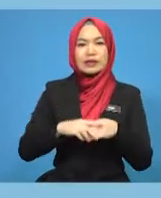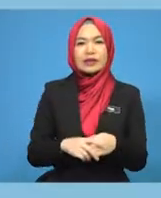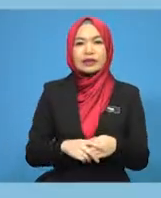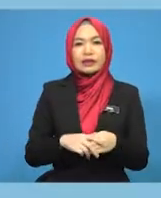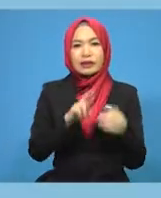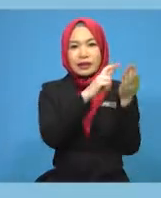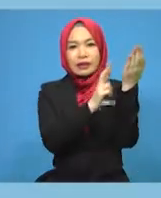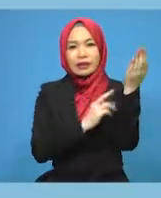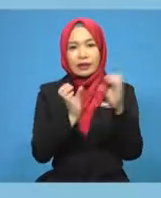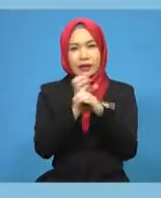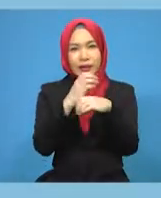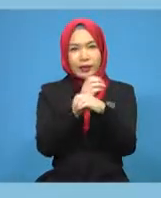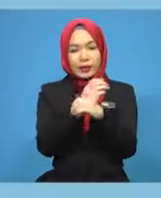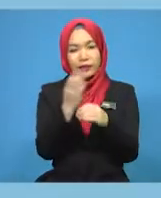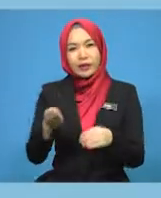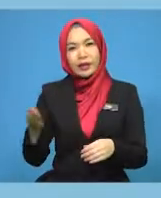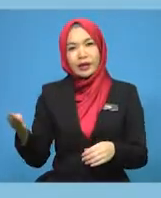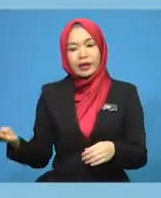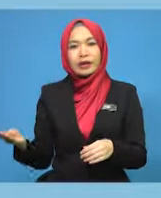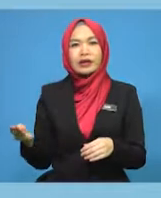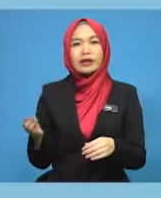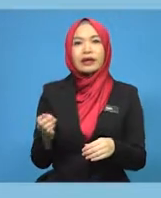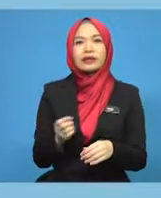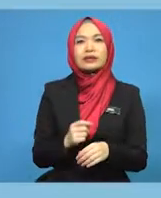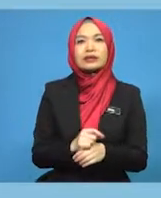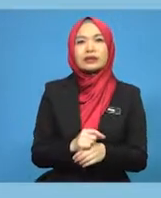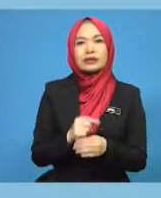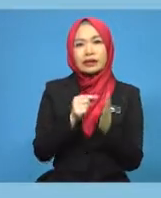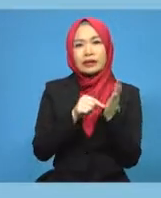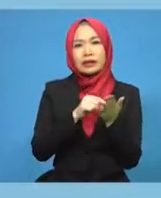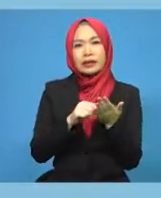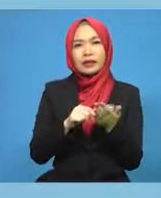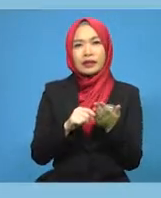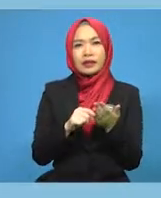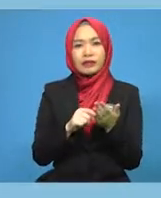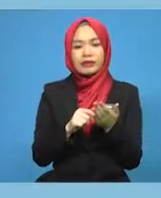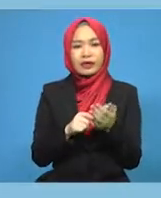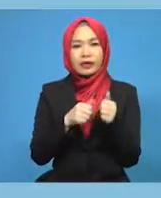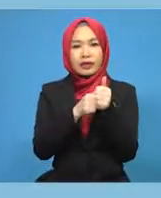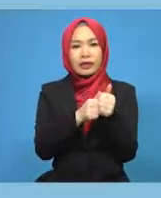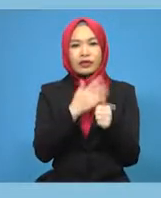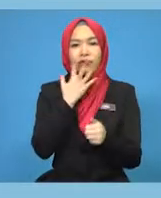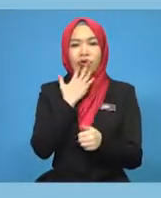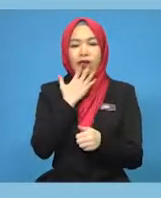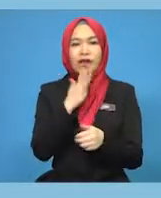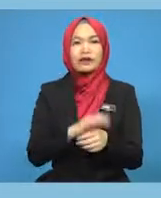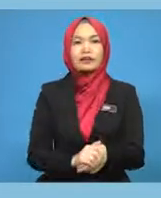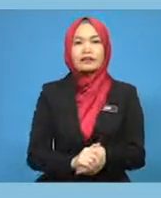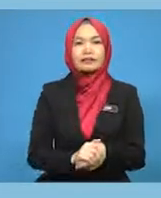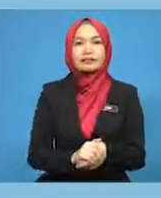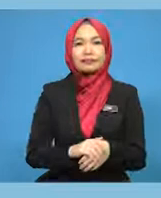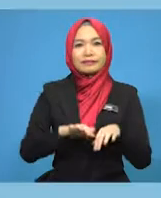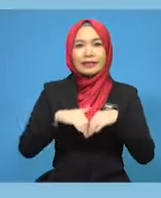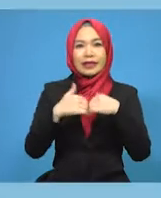bentuk pembungkusan barang, grafik dan teks bergantung kepada kombinasi warna. Warna memberi lebih